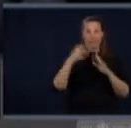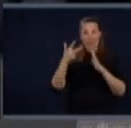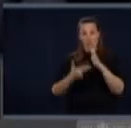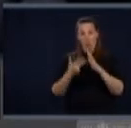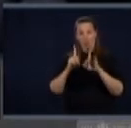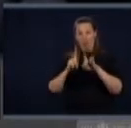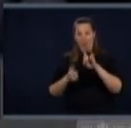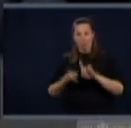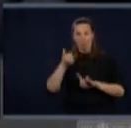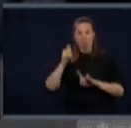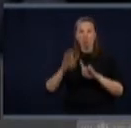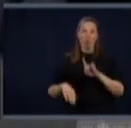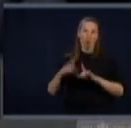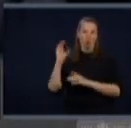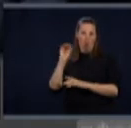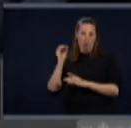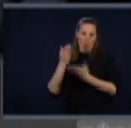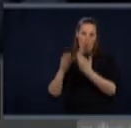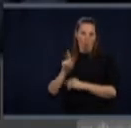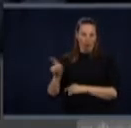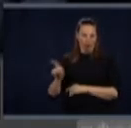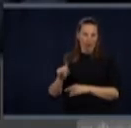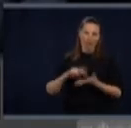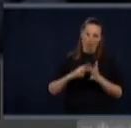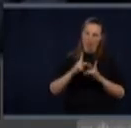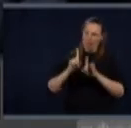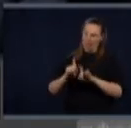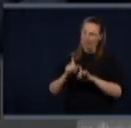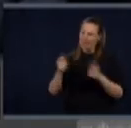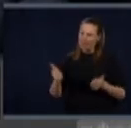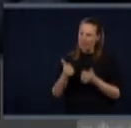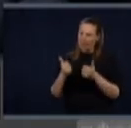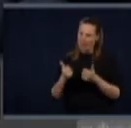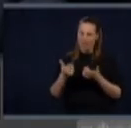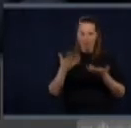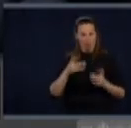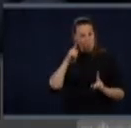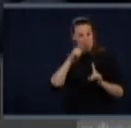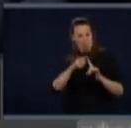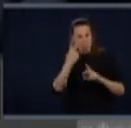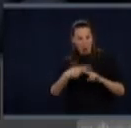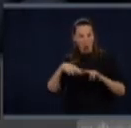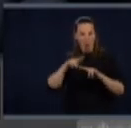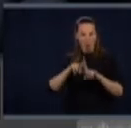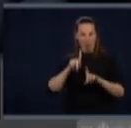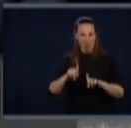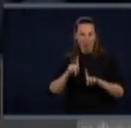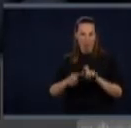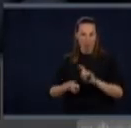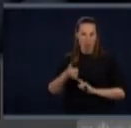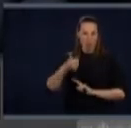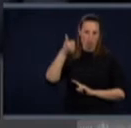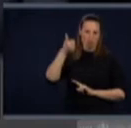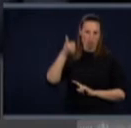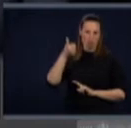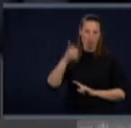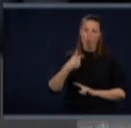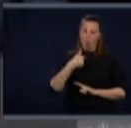teste déjà beaucoup et on va augmenter le nombre de tests. Puis moi, c'était une des questions que j'ai posées. Est-ce qu'on est